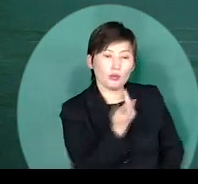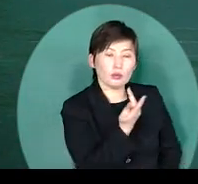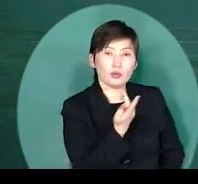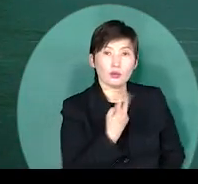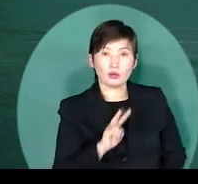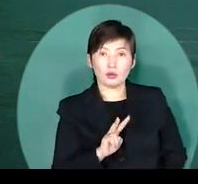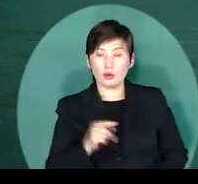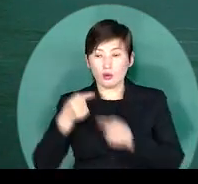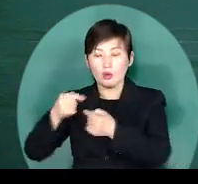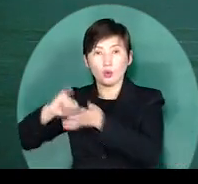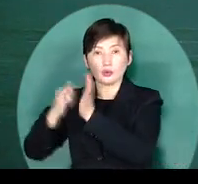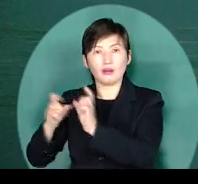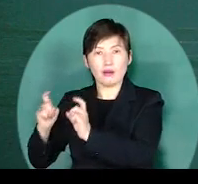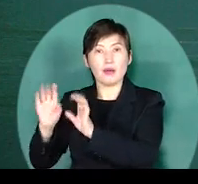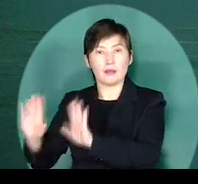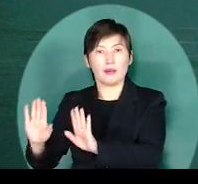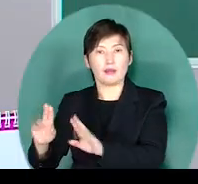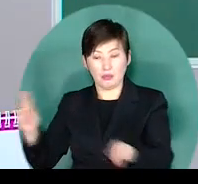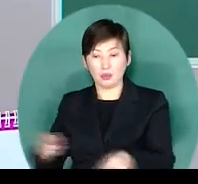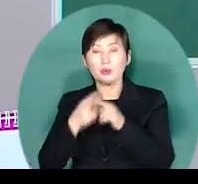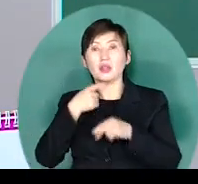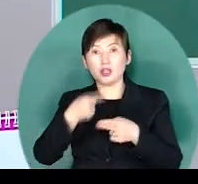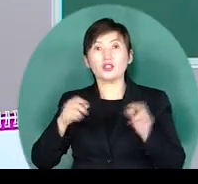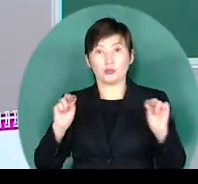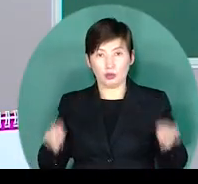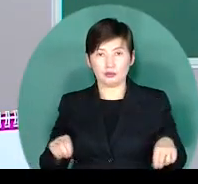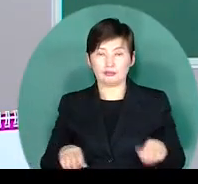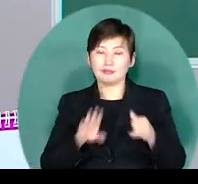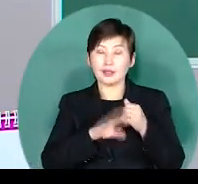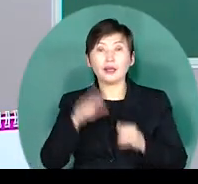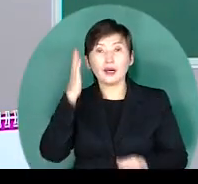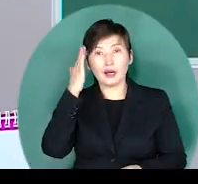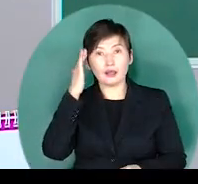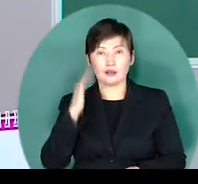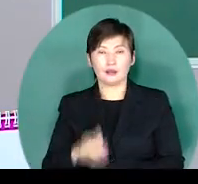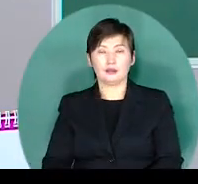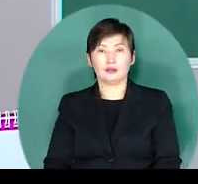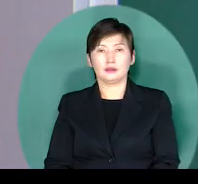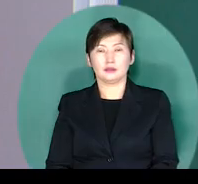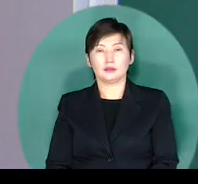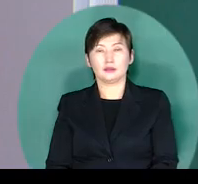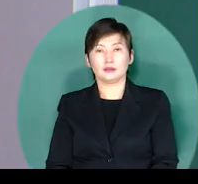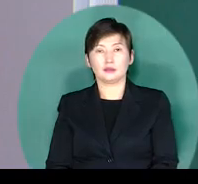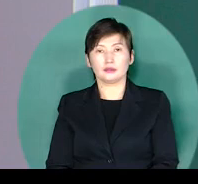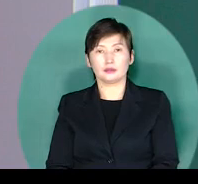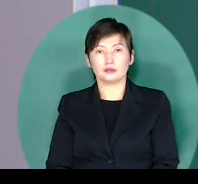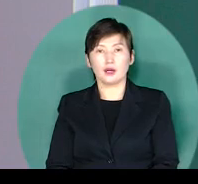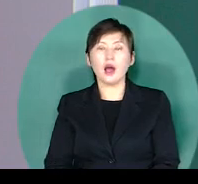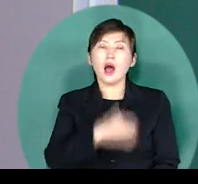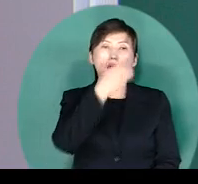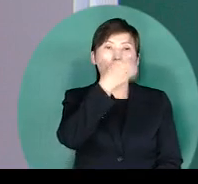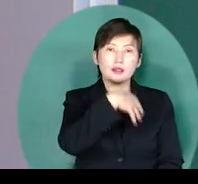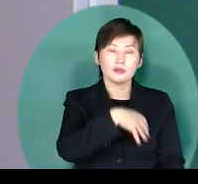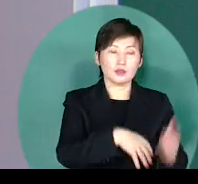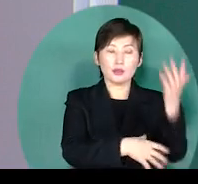утга өөрчлөгдөхгүй гэсэн дүгнэлтэнд хүрч байна гэсэн. За дахиад нэг аргаар бүгдээрээ хамтдаа олцгоё. За алимны